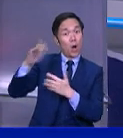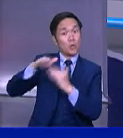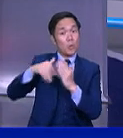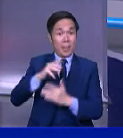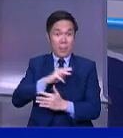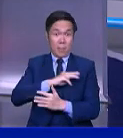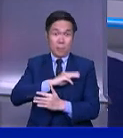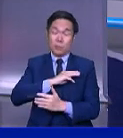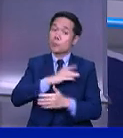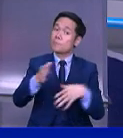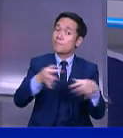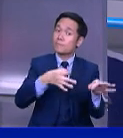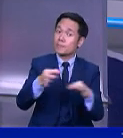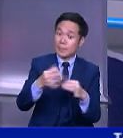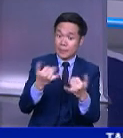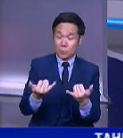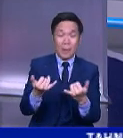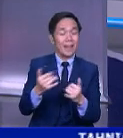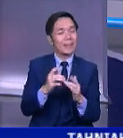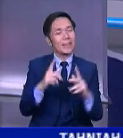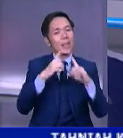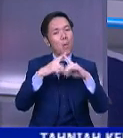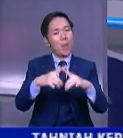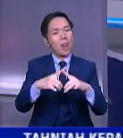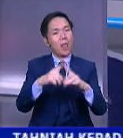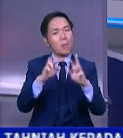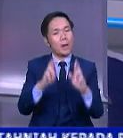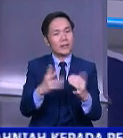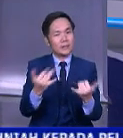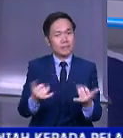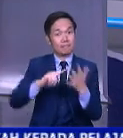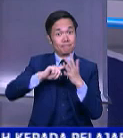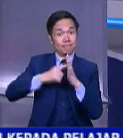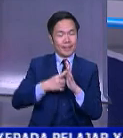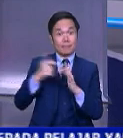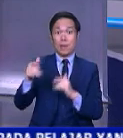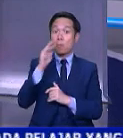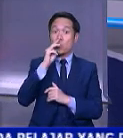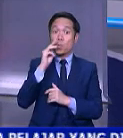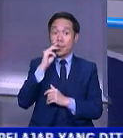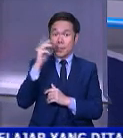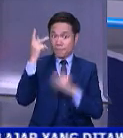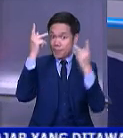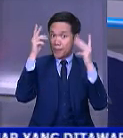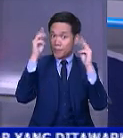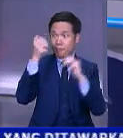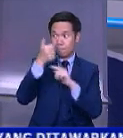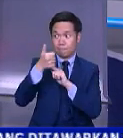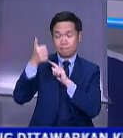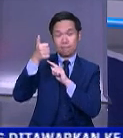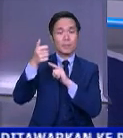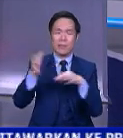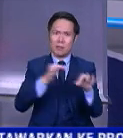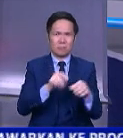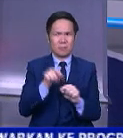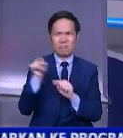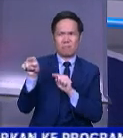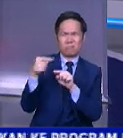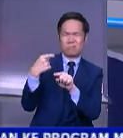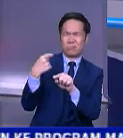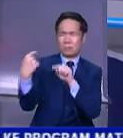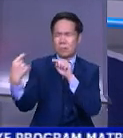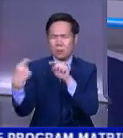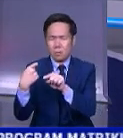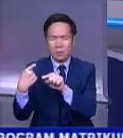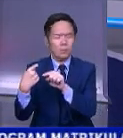sidang khas Dewan Rakyat yang bermula hari ini, Tan Sri Muhyiddin Yassin turut menegaskan perbalahan dan sikap menunding jari hanya